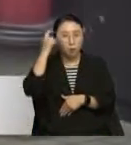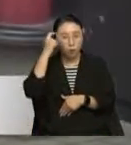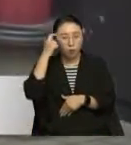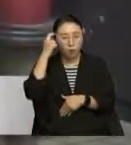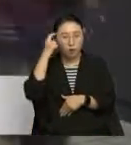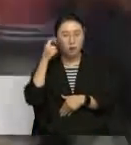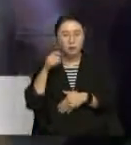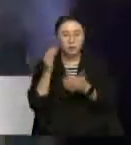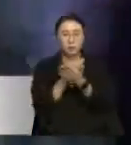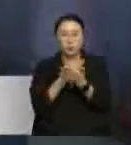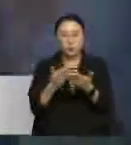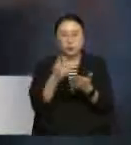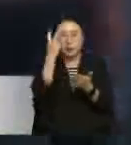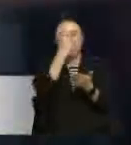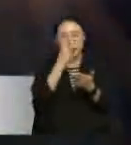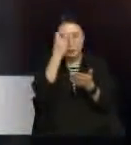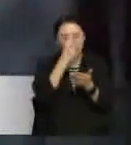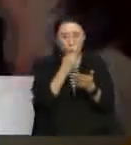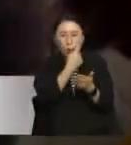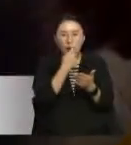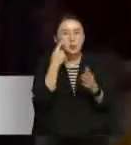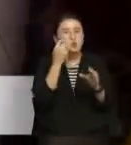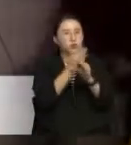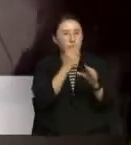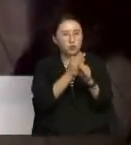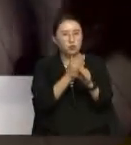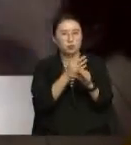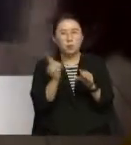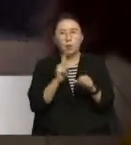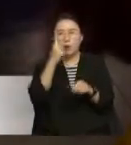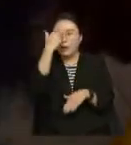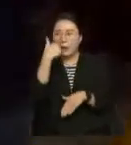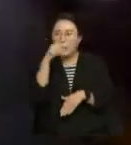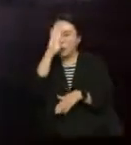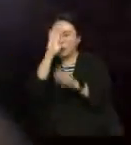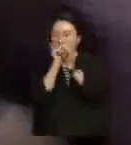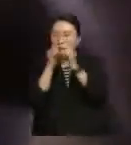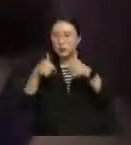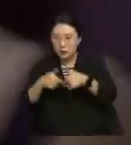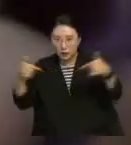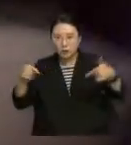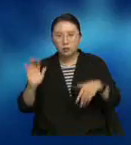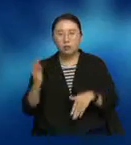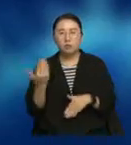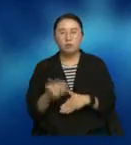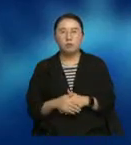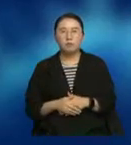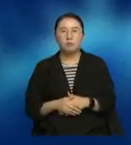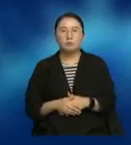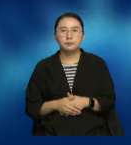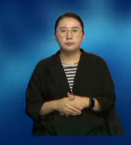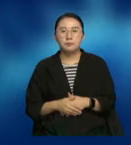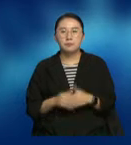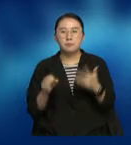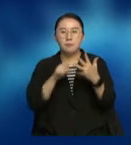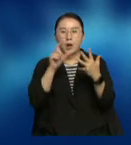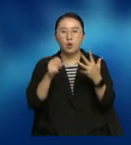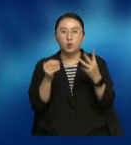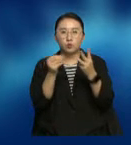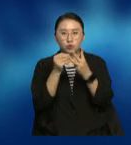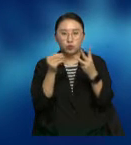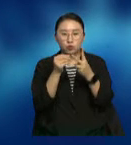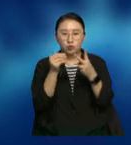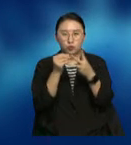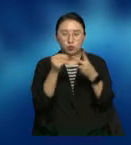발생 원인 분류 상 감염 경로 확인 중 즉 가 깜깜이 환자가 갈수록 늘고 있는 것 8월 둘째주 에는